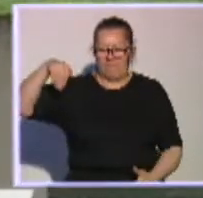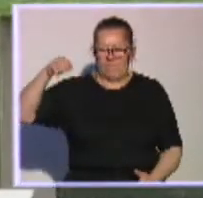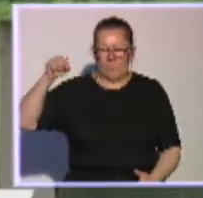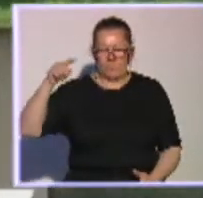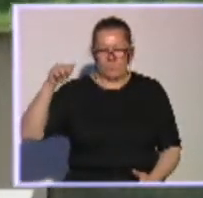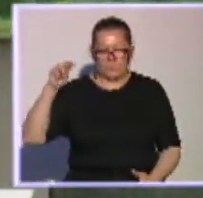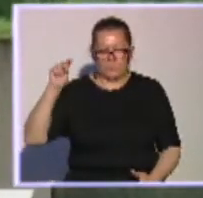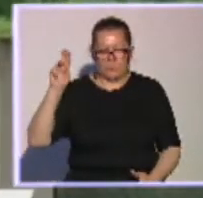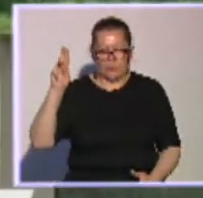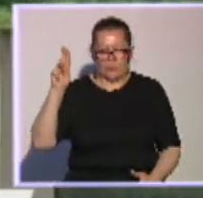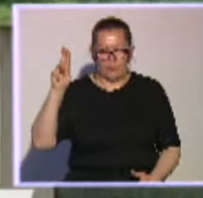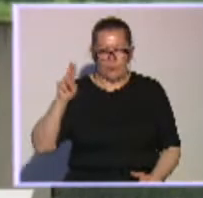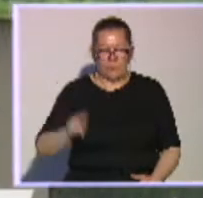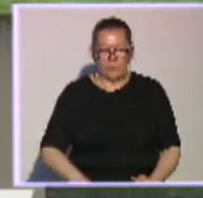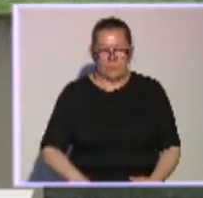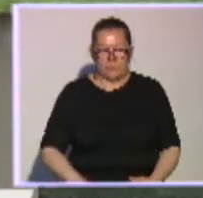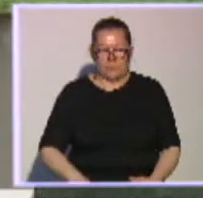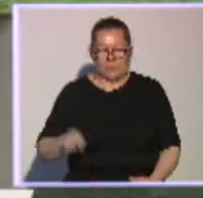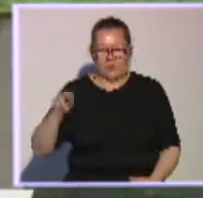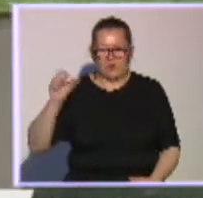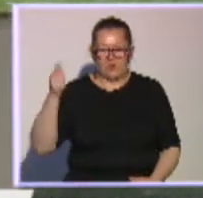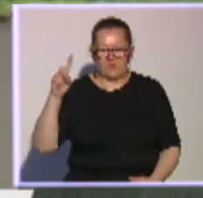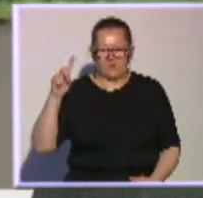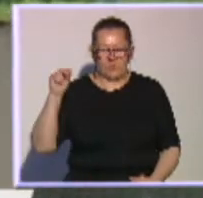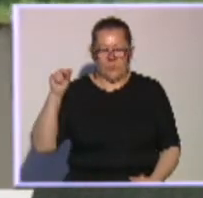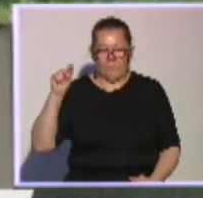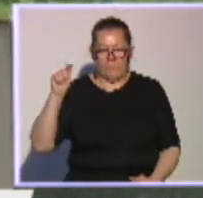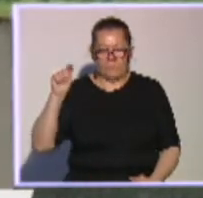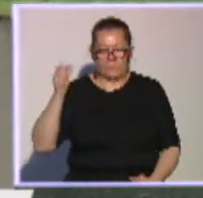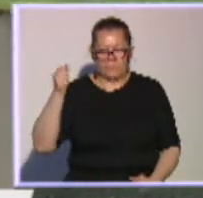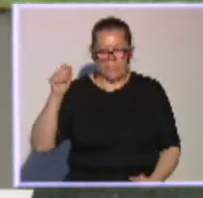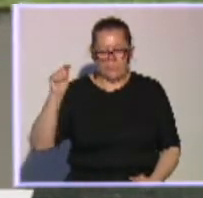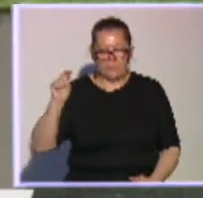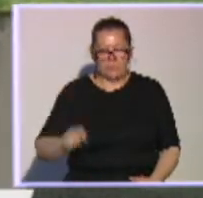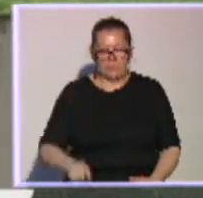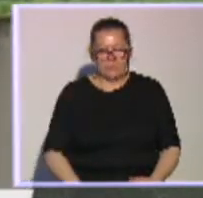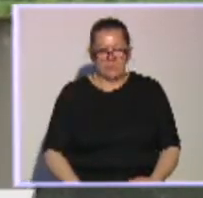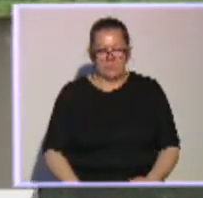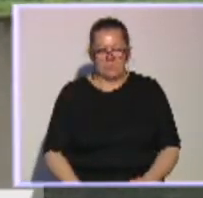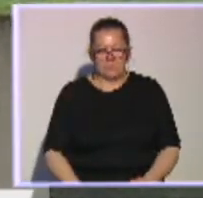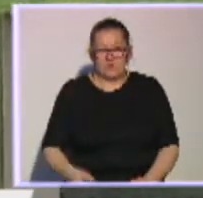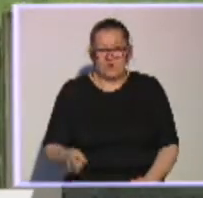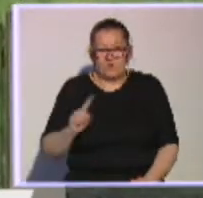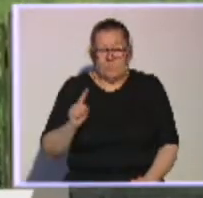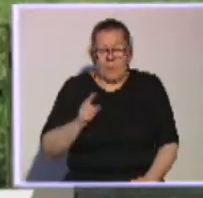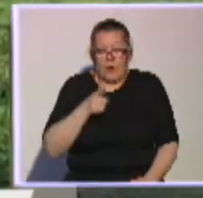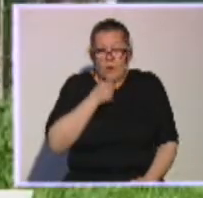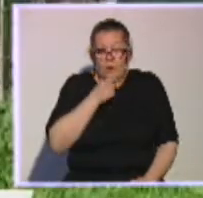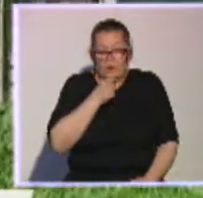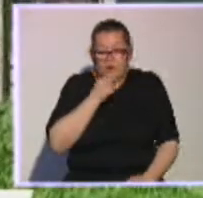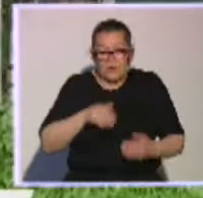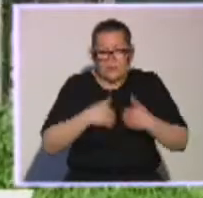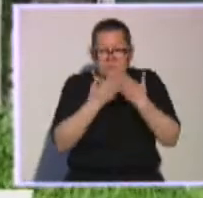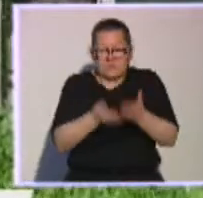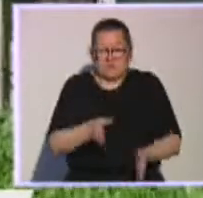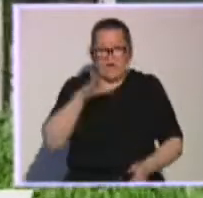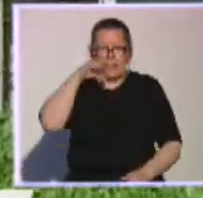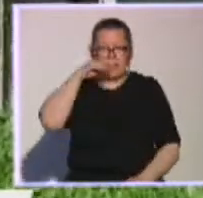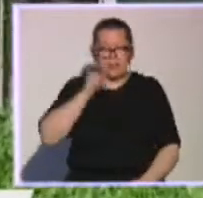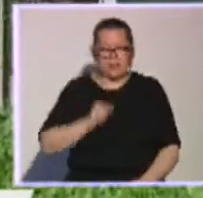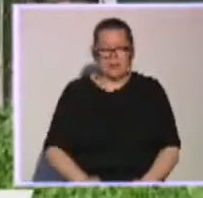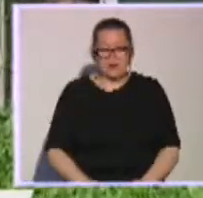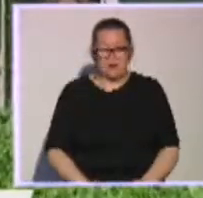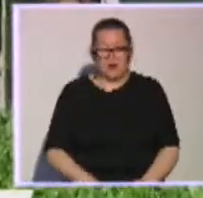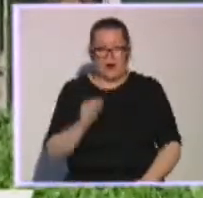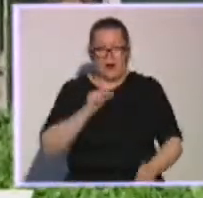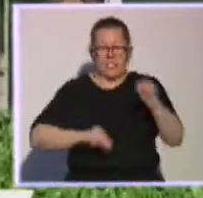cetățenii au adoptat tot ce se putea adopta, iubitorii de animale, nu mai sunt doritori. În schimb,